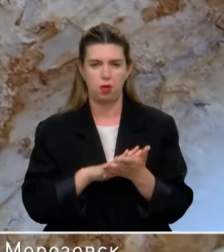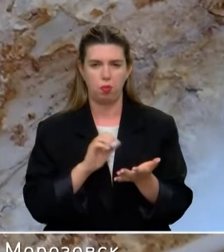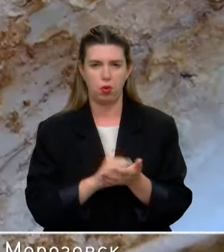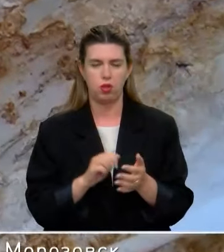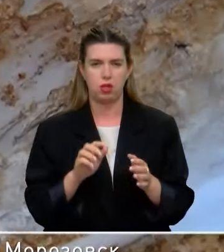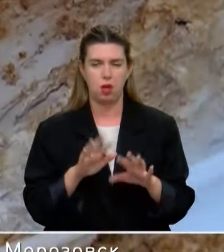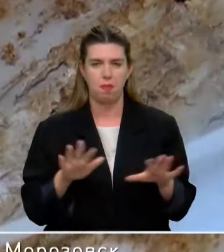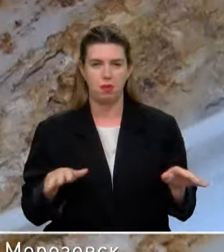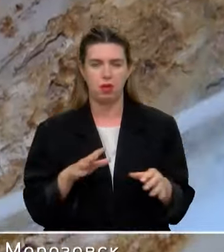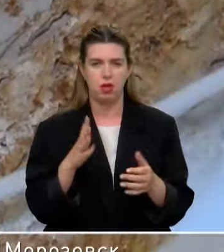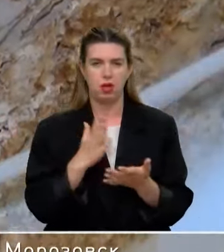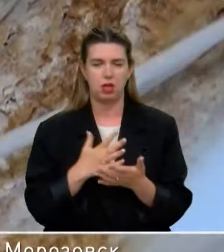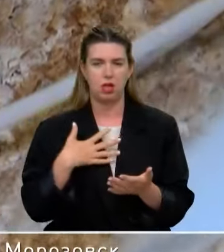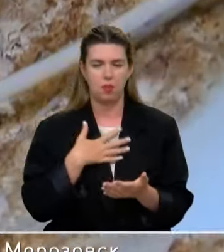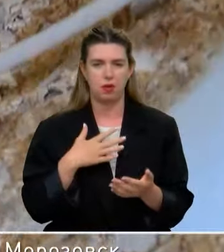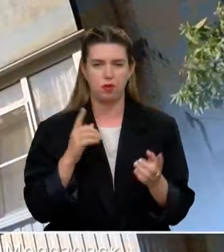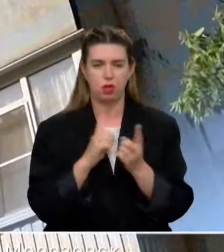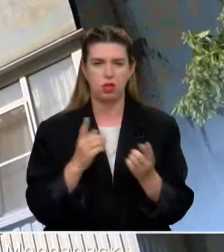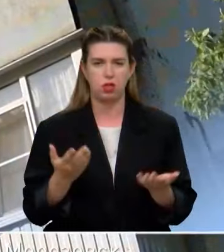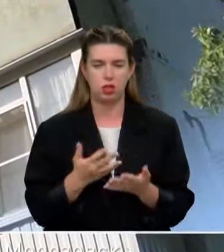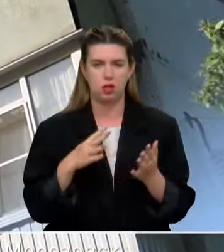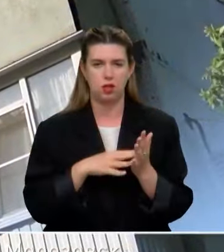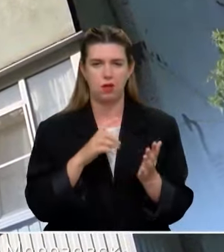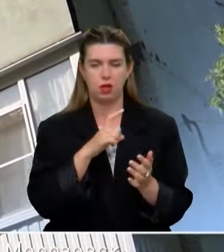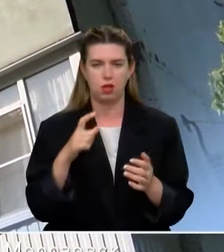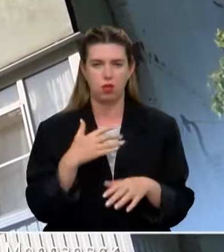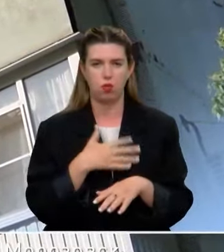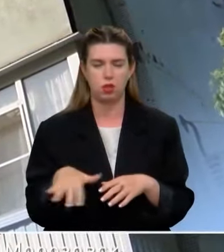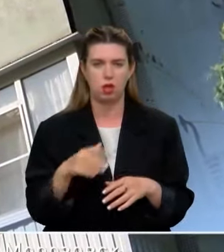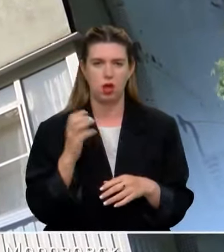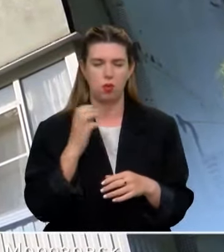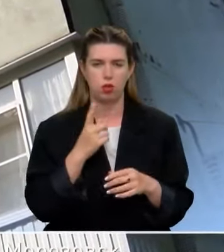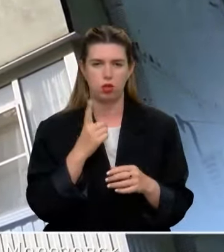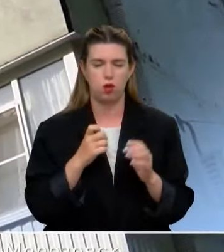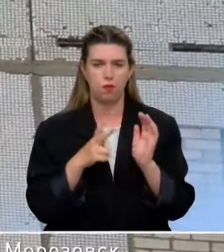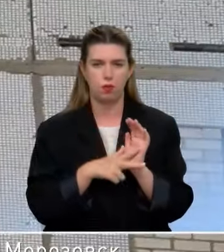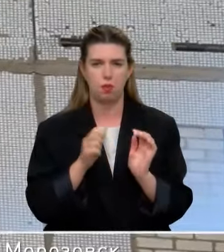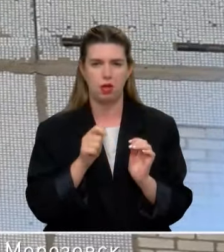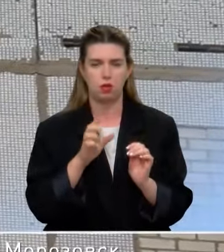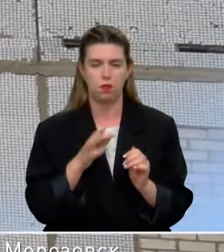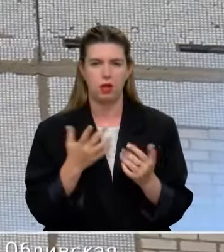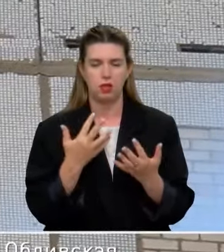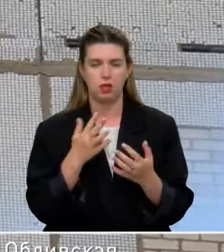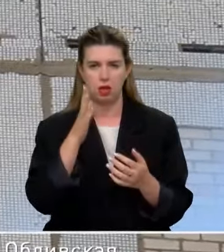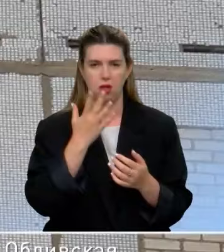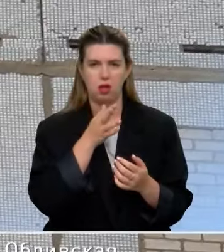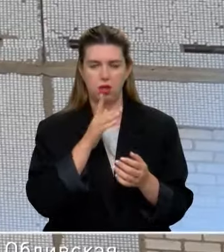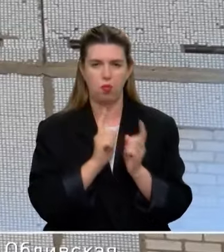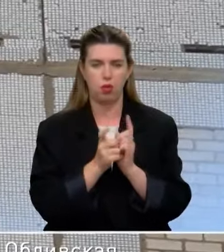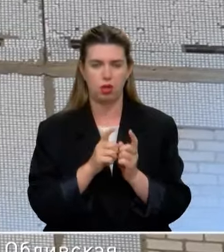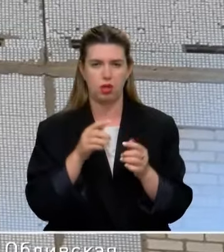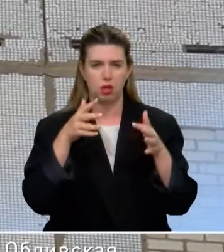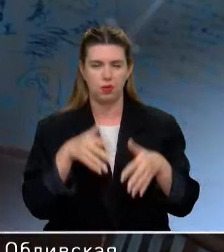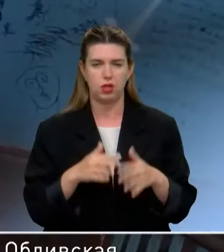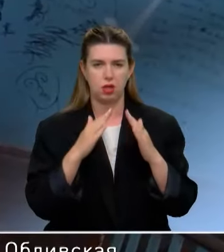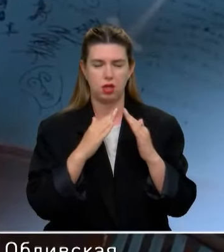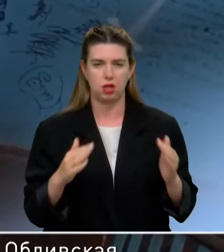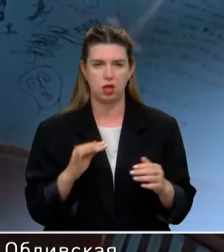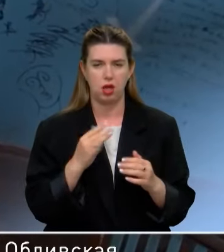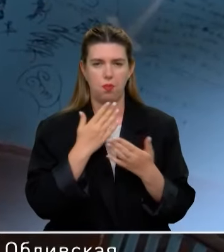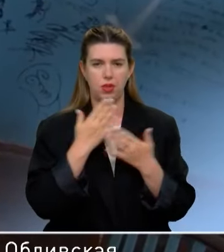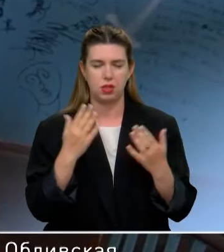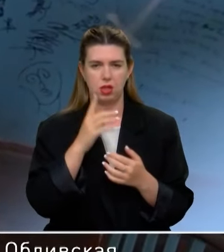только часть неприятностей с которыми столкнулись жильцы девятиэтажки на улице Пушкина 108 в Азове уже несколько лет они с протекающей крышей